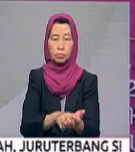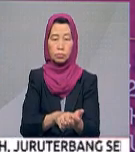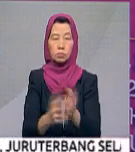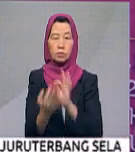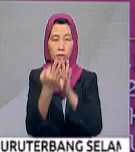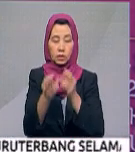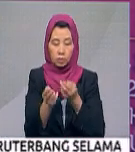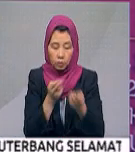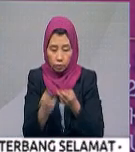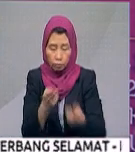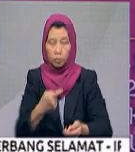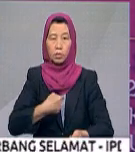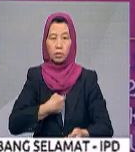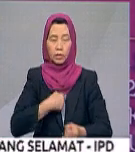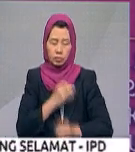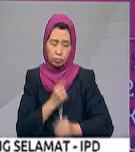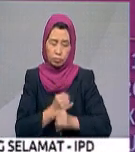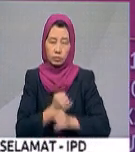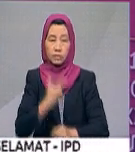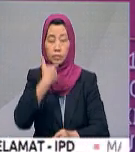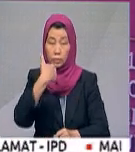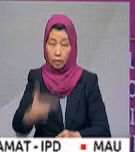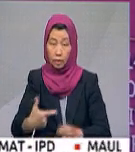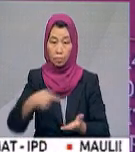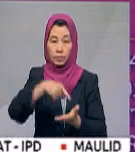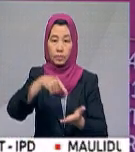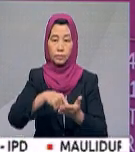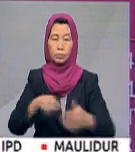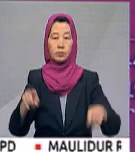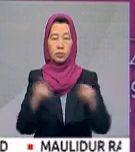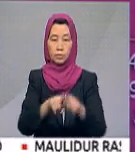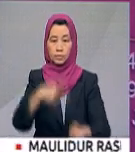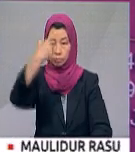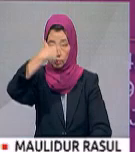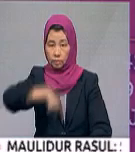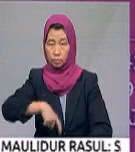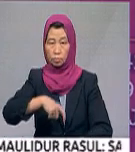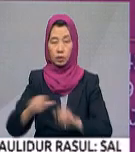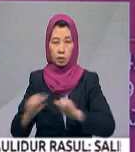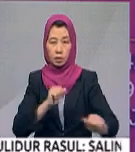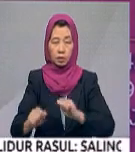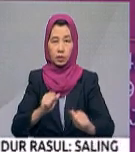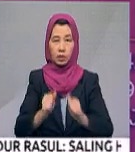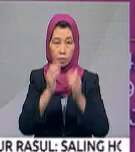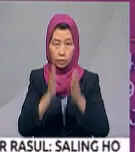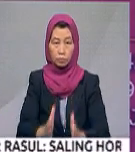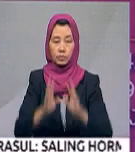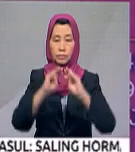terhadap usaha-usaha saya selama ini. Sebagai seorang aktivis masyarakat,